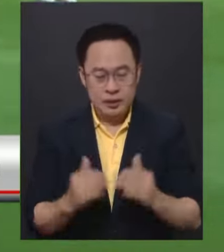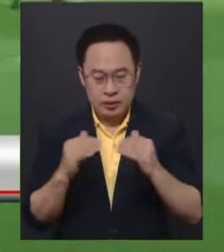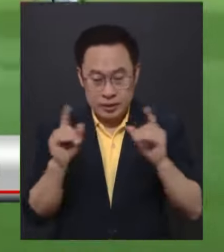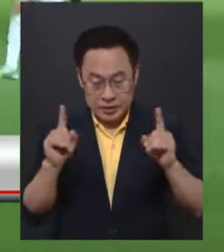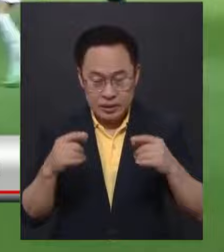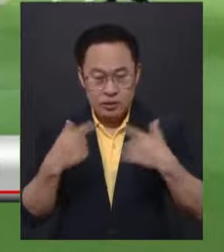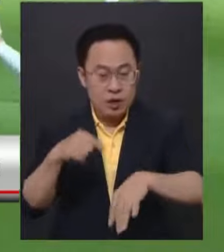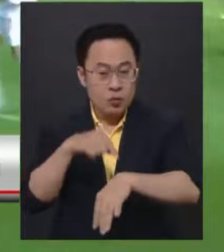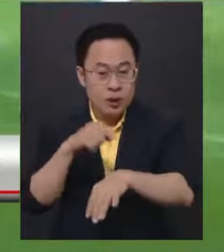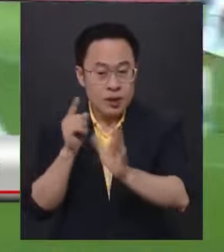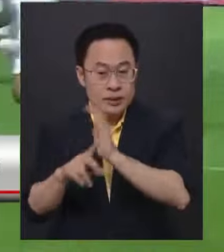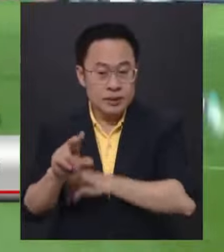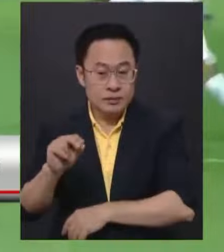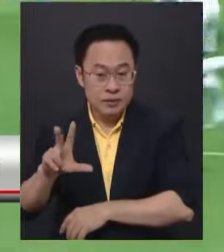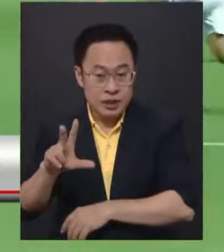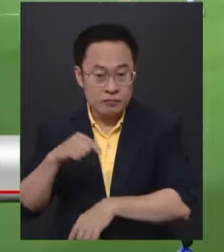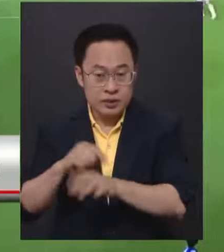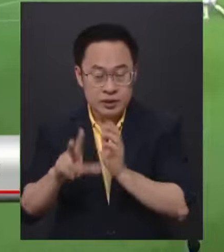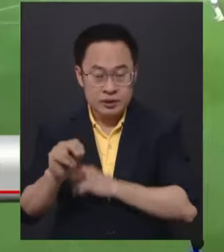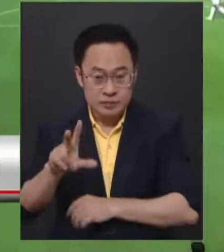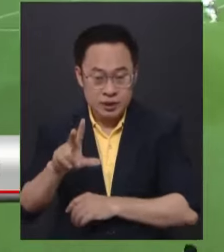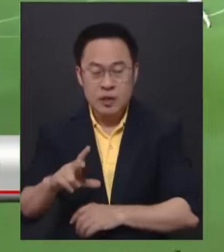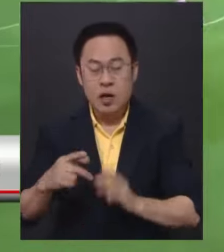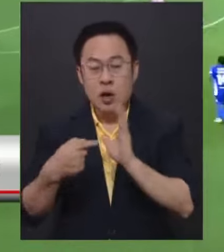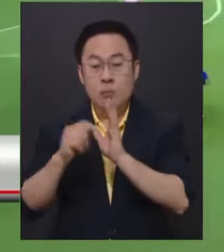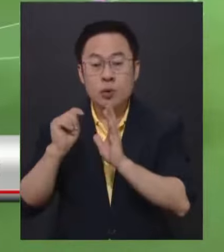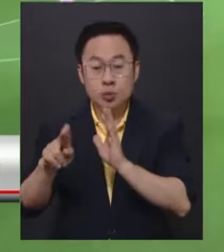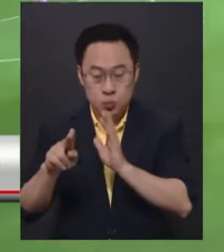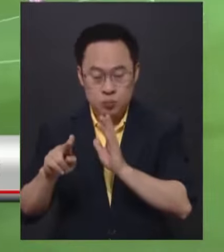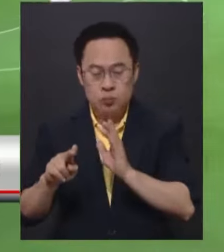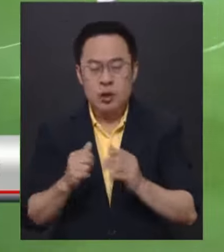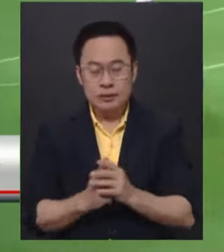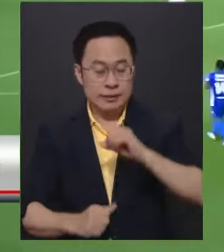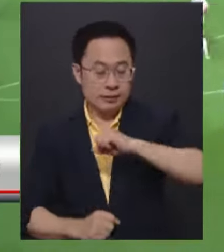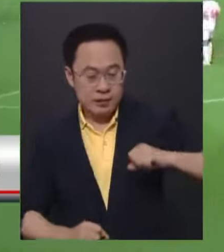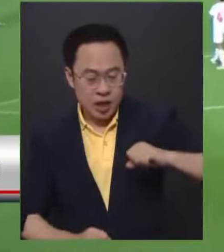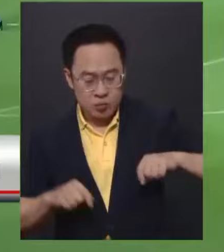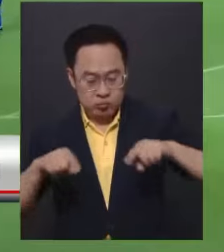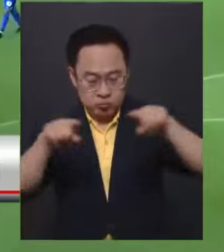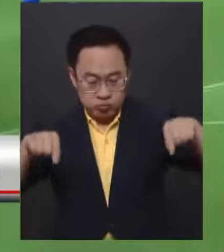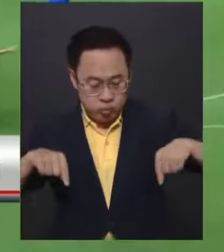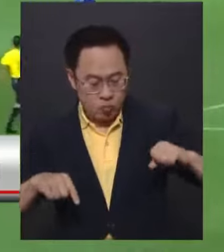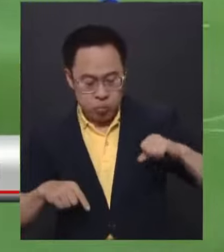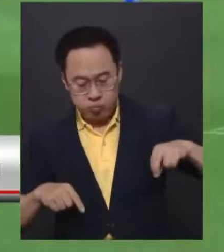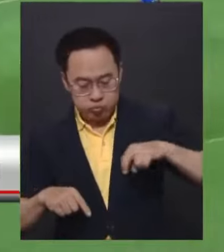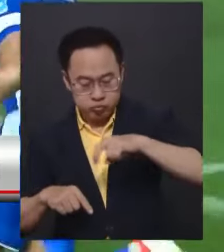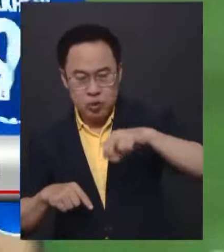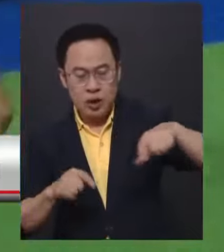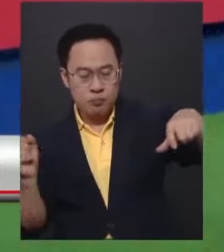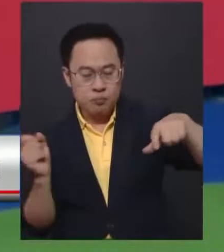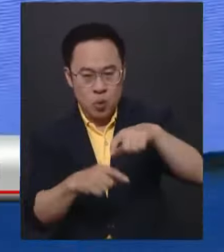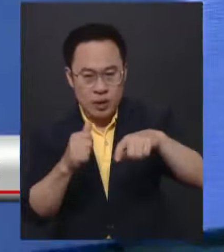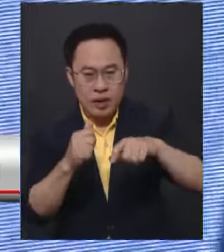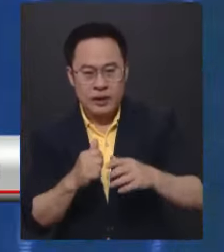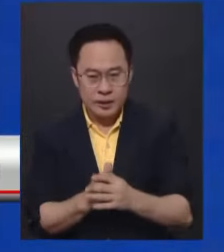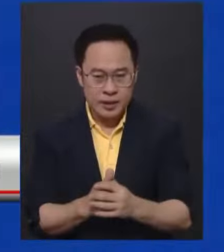าที33ครับ BG มาขึ้นนำอีกครั้งครับจังหวะขึ้นมาทางซ้ายครับแล้วก็เป็นลูกหม่งของอิกซานฟานดี้ครับกองหน้าทีมชาติสิงค